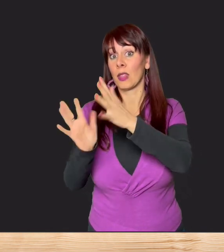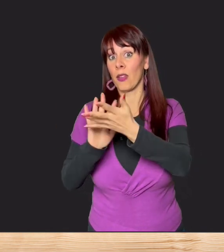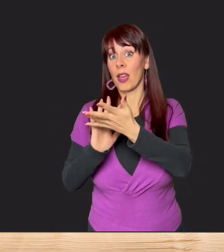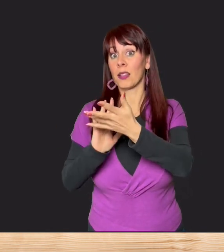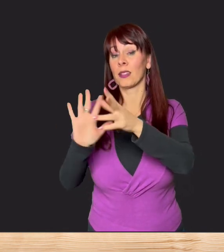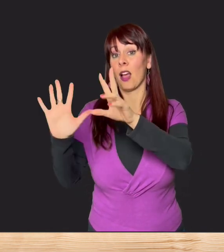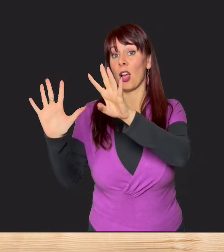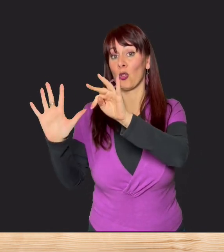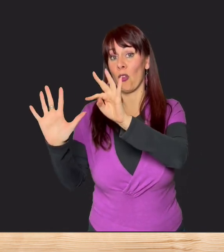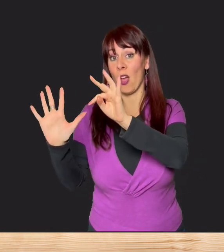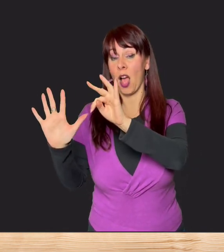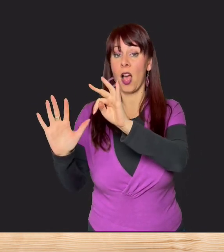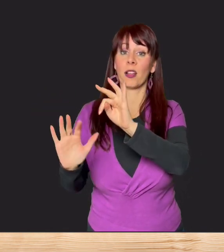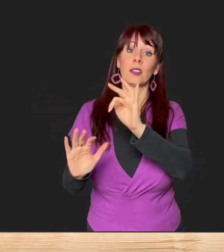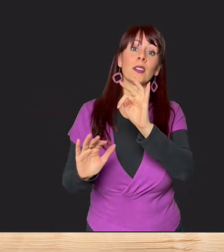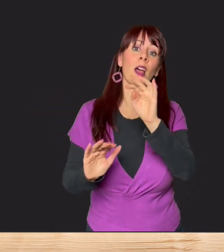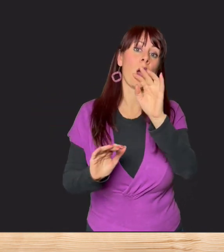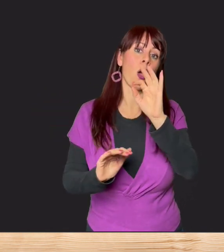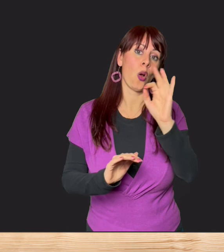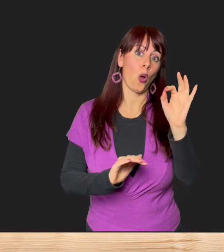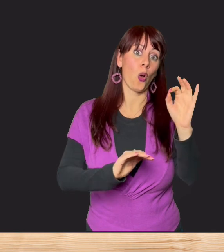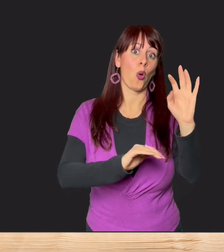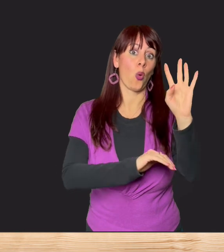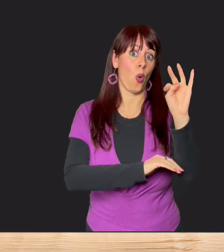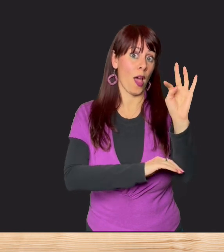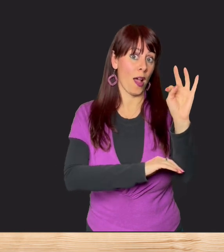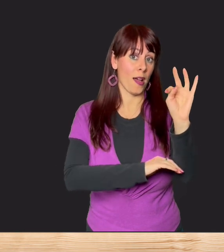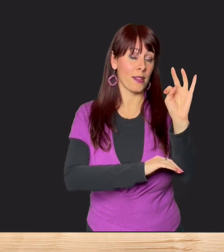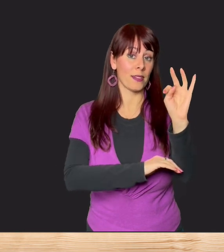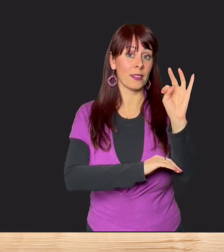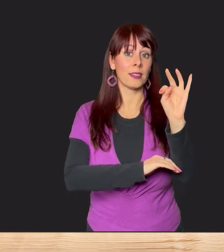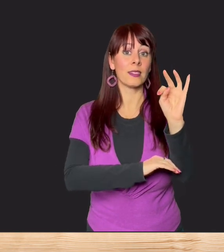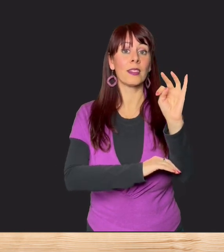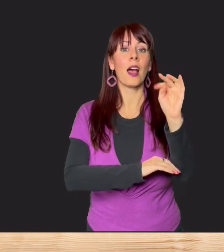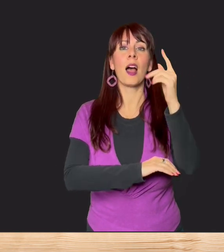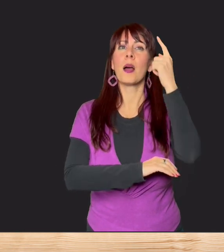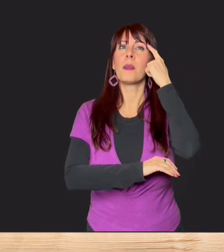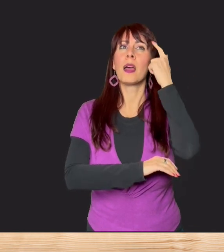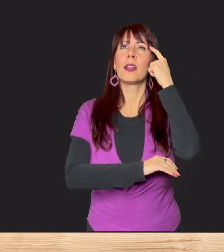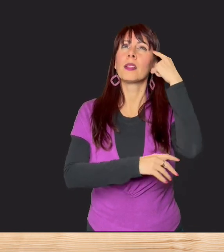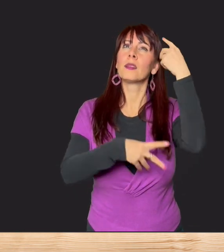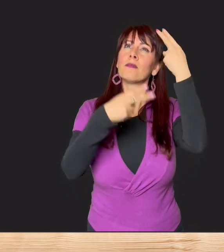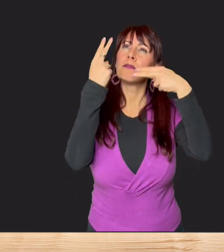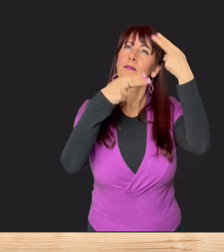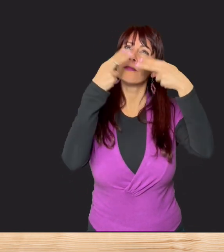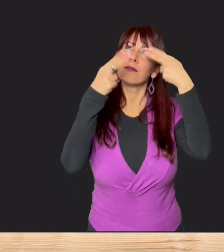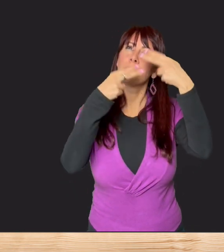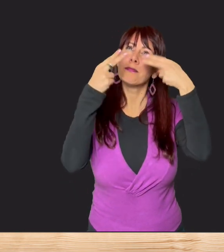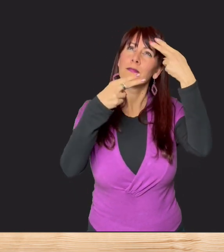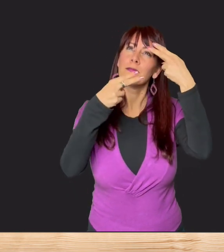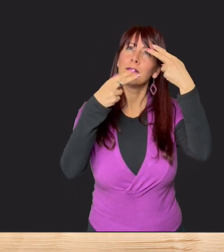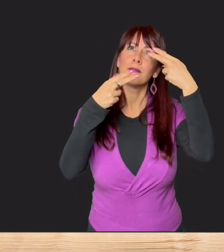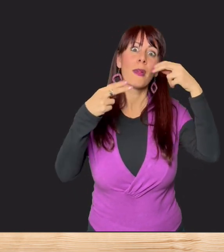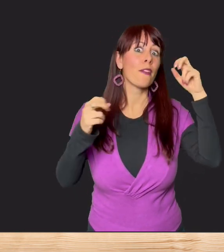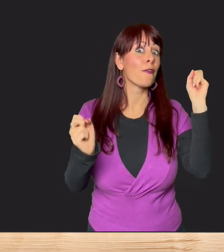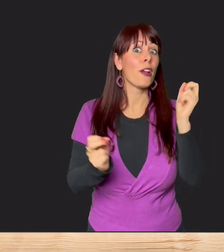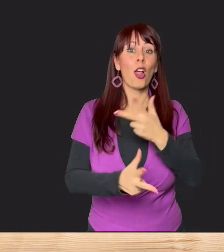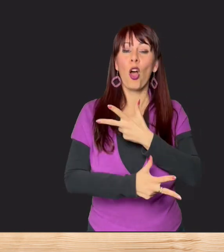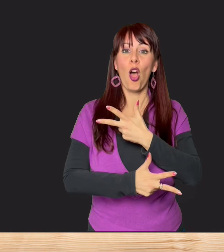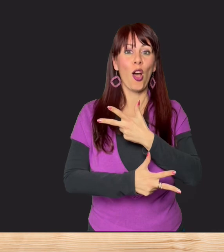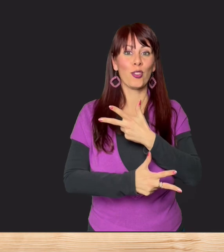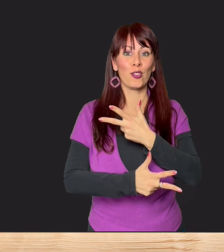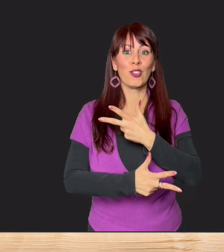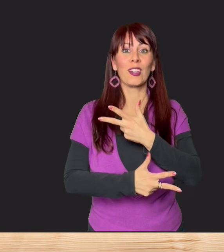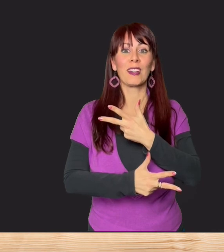come 90 e 40 avresti fatto il calcolo molto più velocemente ed ecco quindi